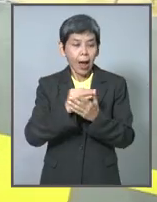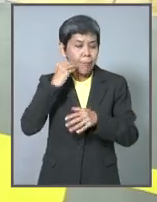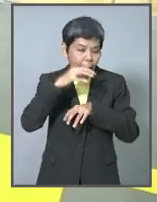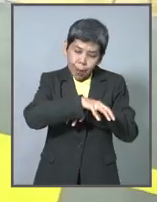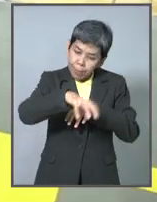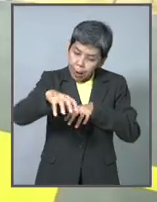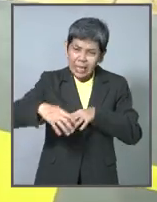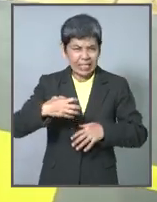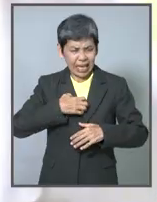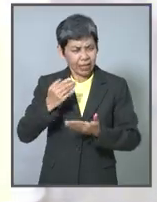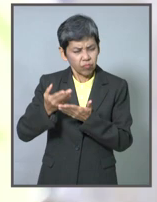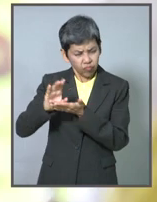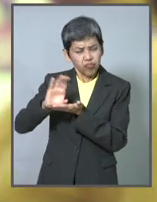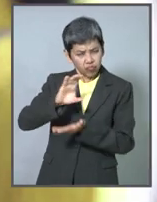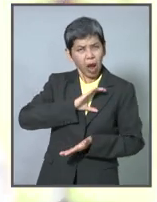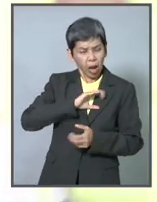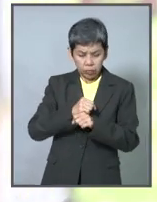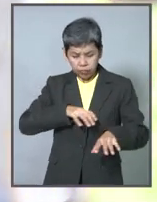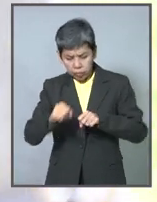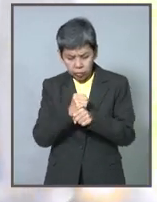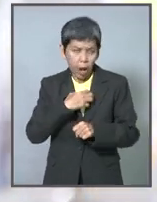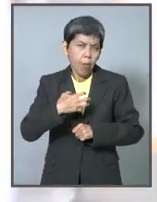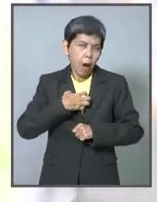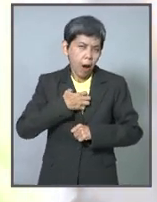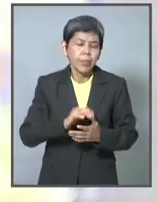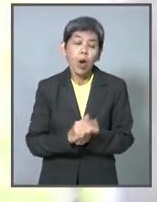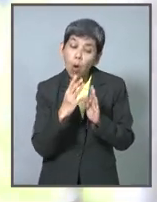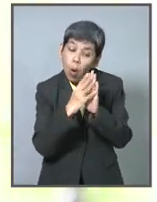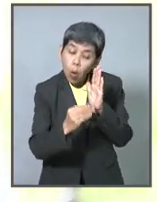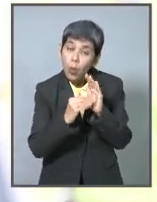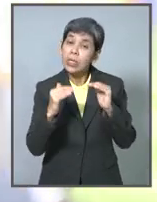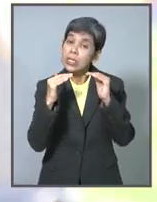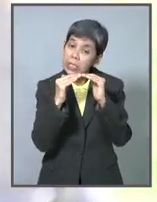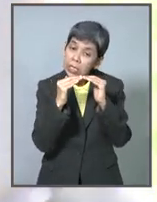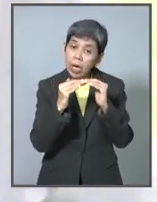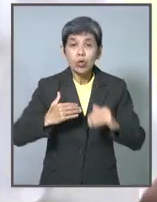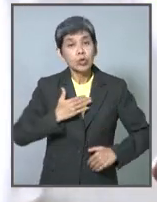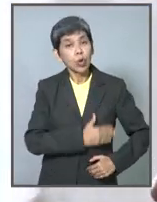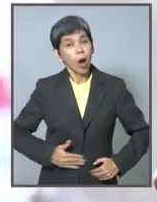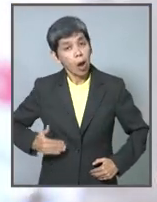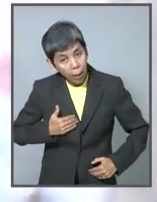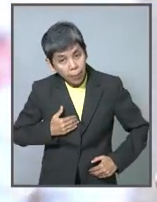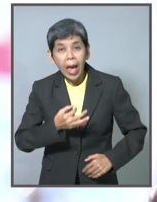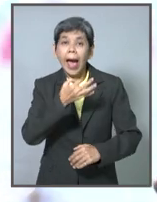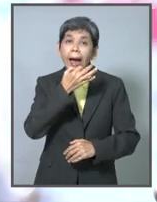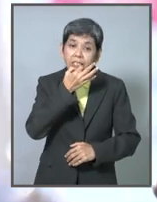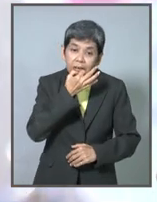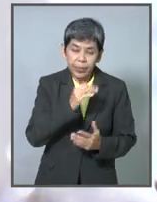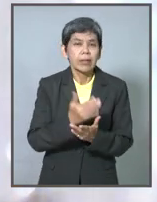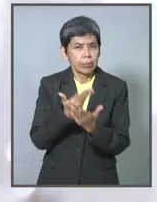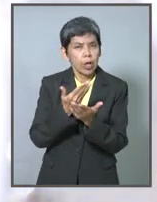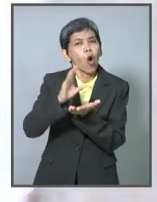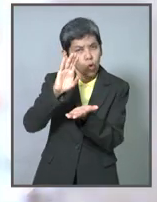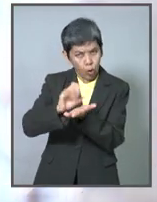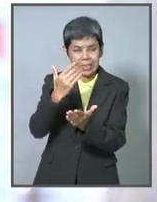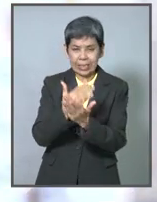ในชุมชนและอยากจะได้เงินกองทุนไปจัดดำเนินการอาจจะอบรมเรื่องสิทธิอบรมเรื่องสุขภาพอบรมเรื่องอาชีพของเงินกองทุน